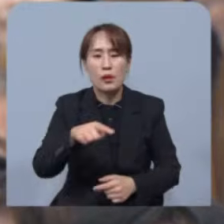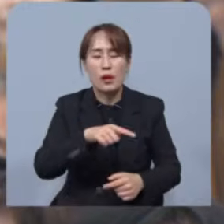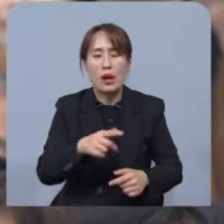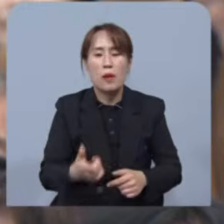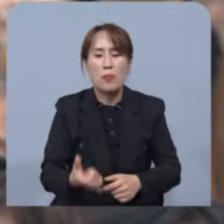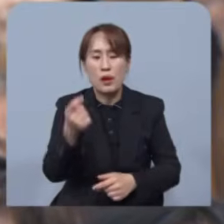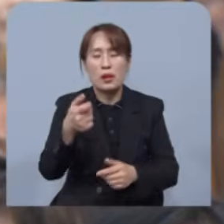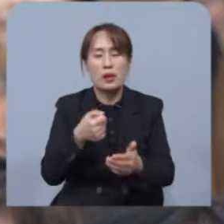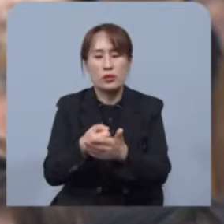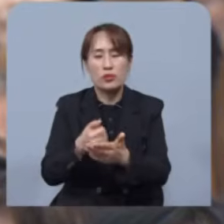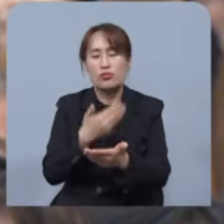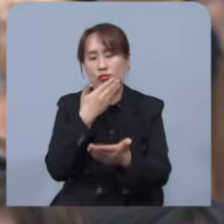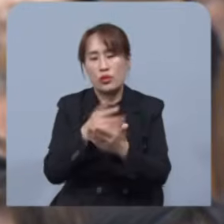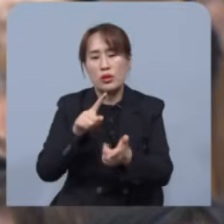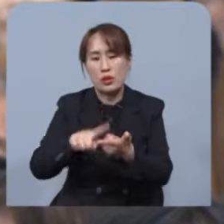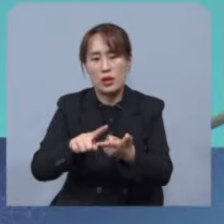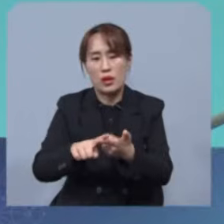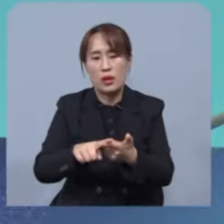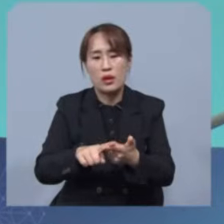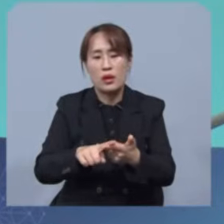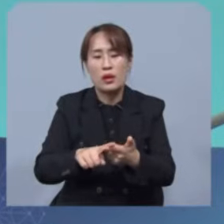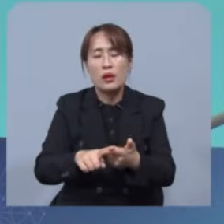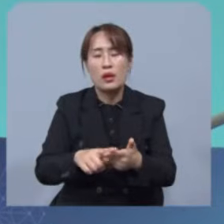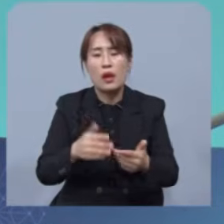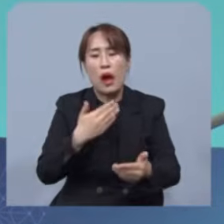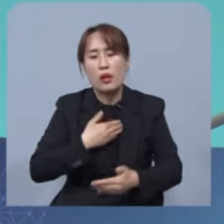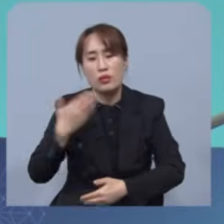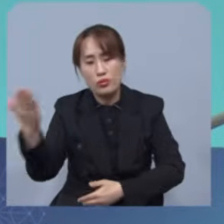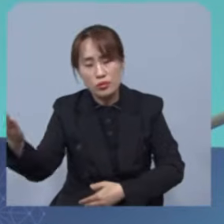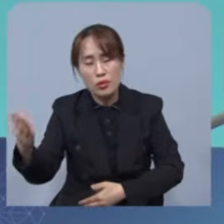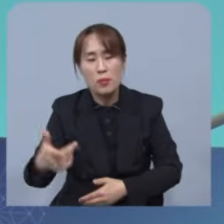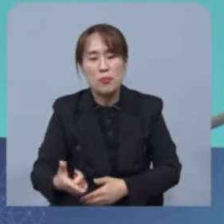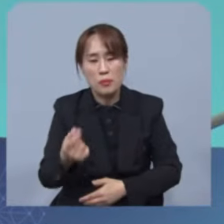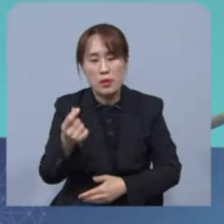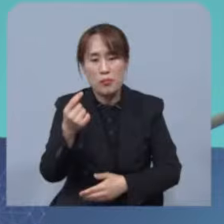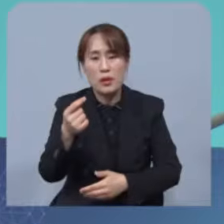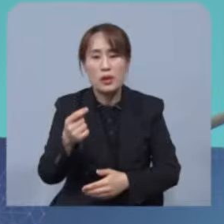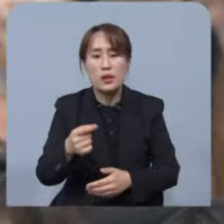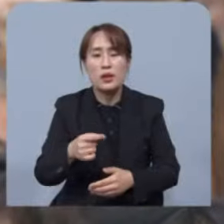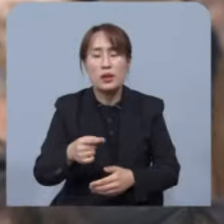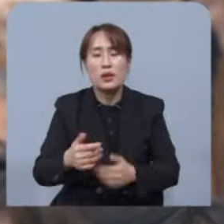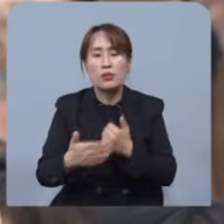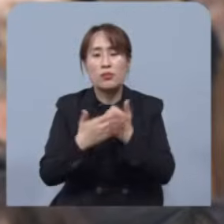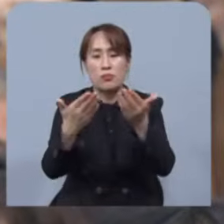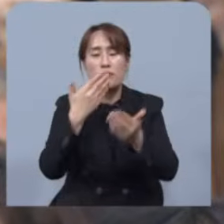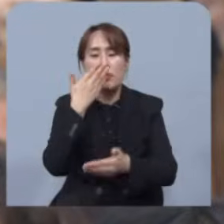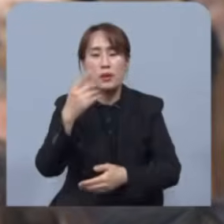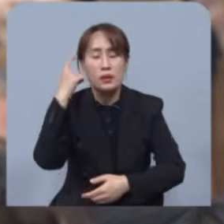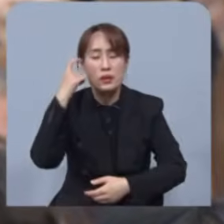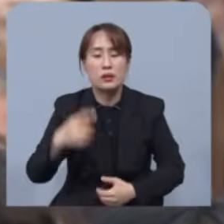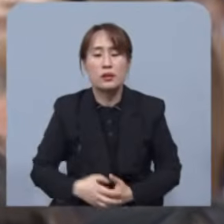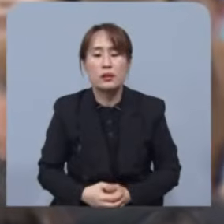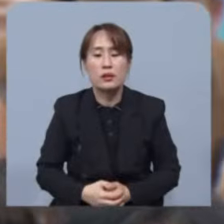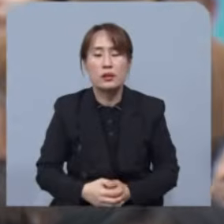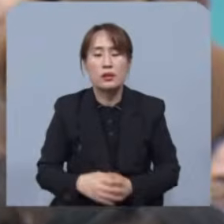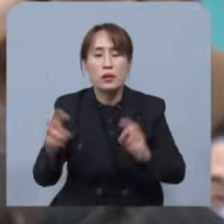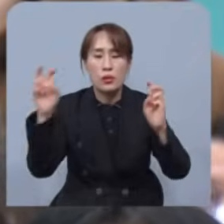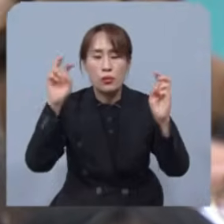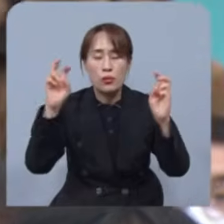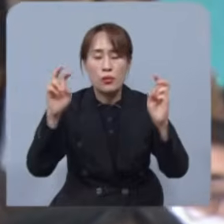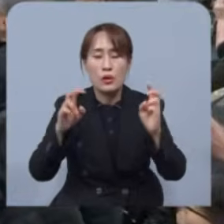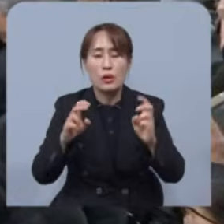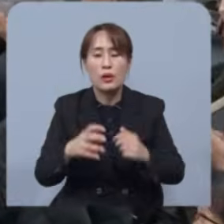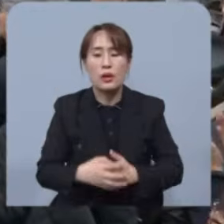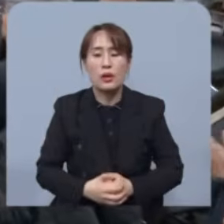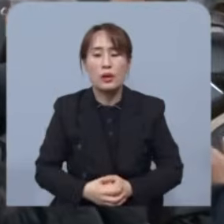빠른 의사결정과 중요성을 이끌어내 주시면 더 빠른 스피드가 올라갈 것 같습니다. 네, 감사합니다. 네, 회사 내역을